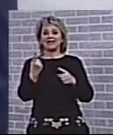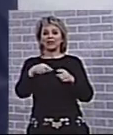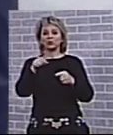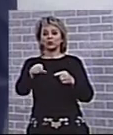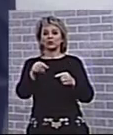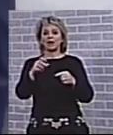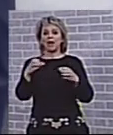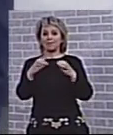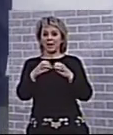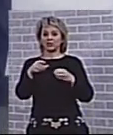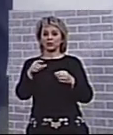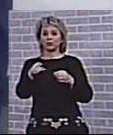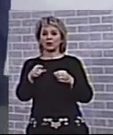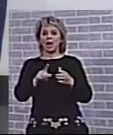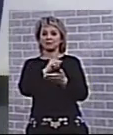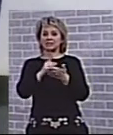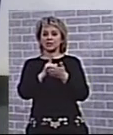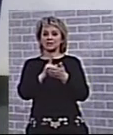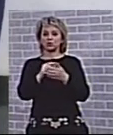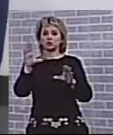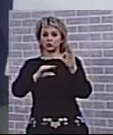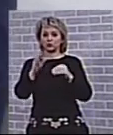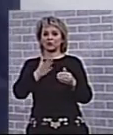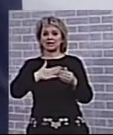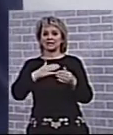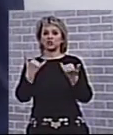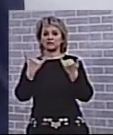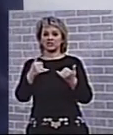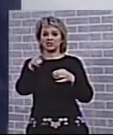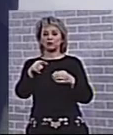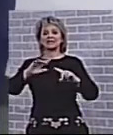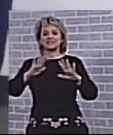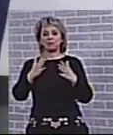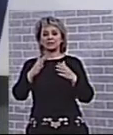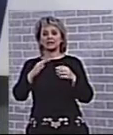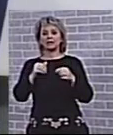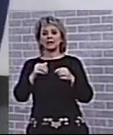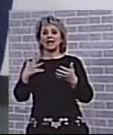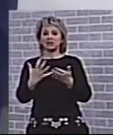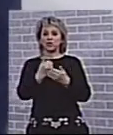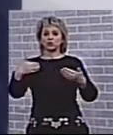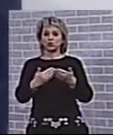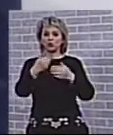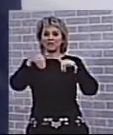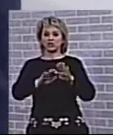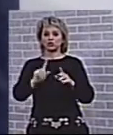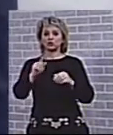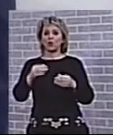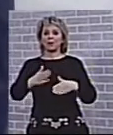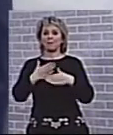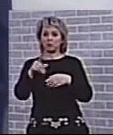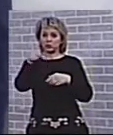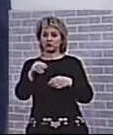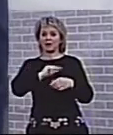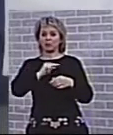угольная компания обязательно, с учетом нашего сегодняшнего события, найдет новое решение, чтобы поощрять